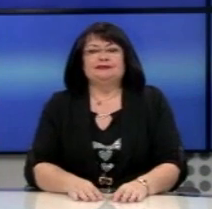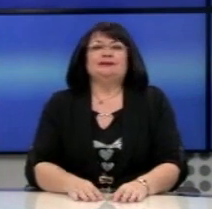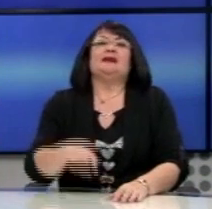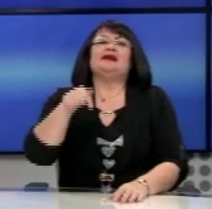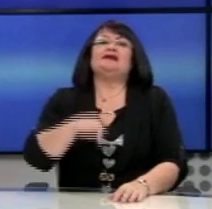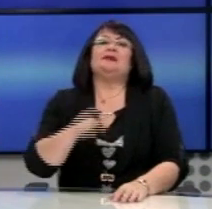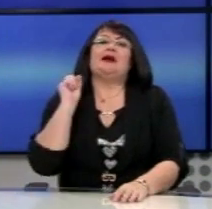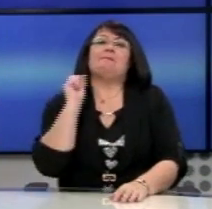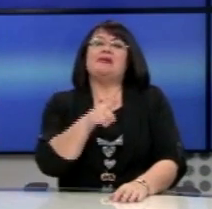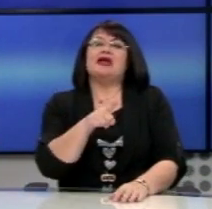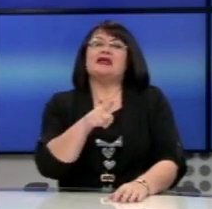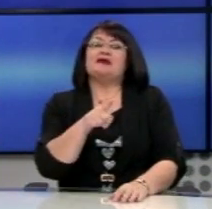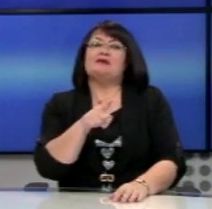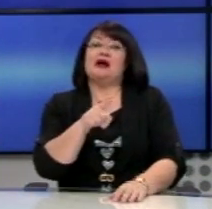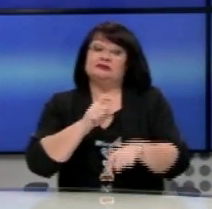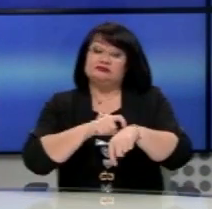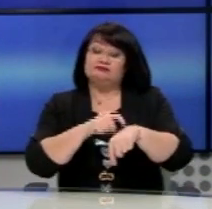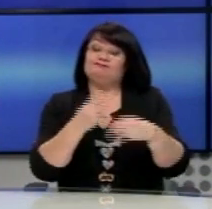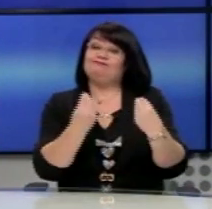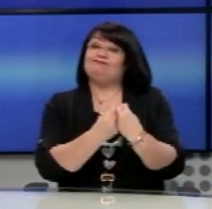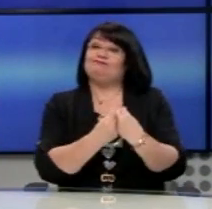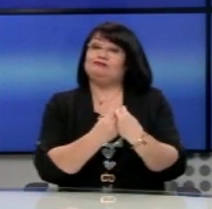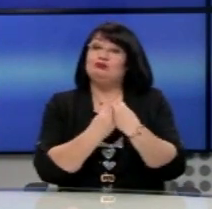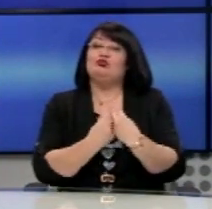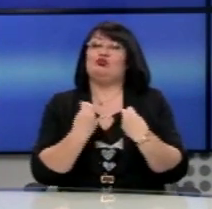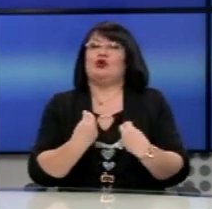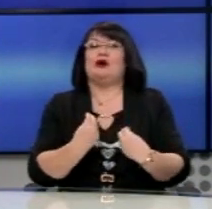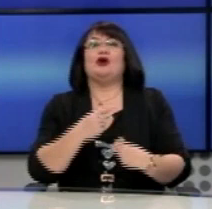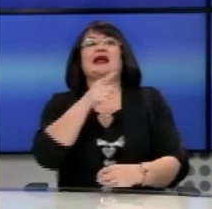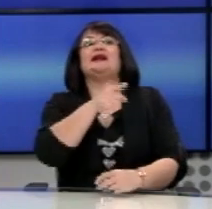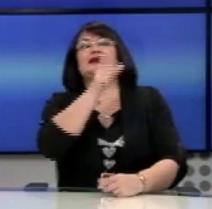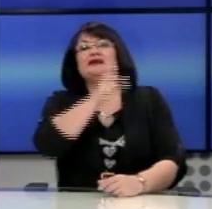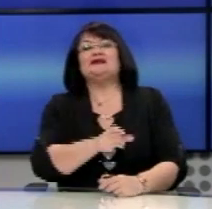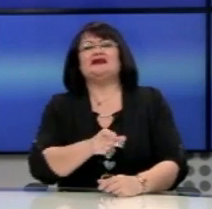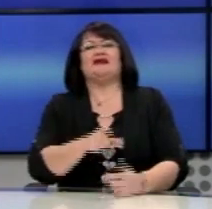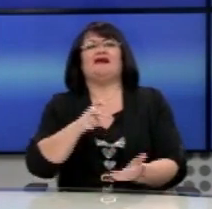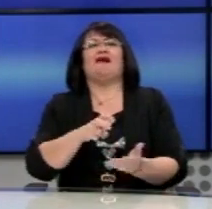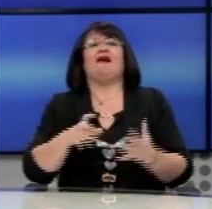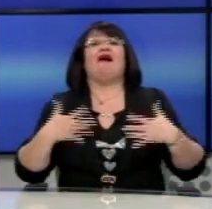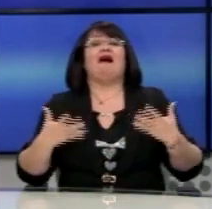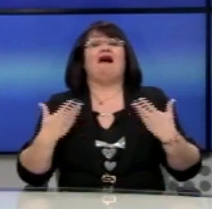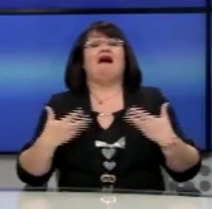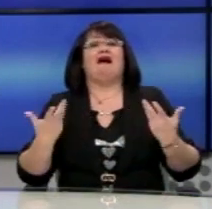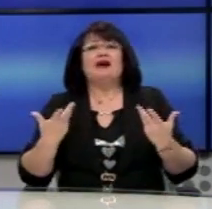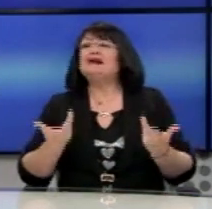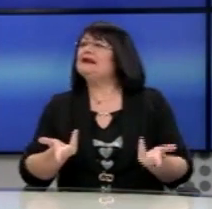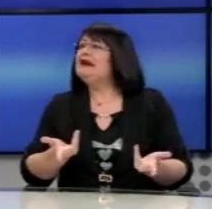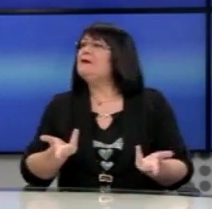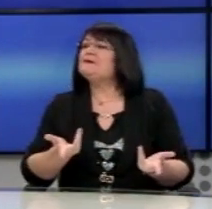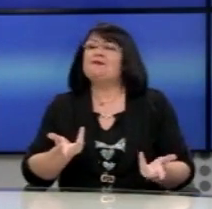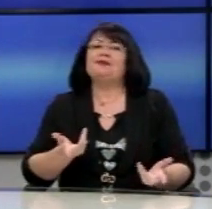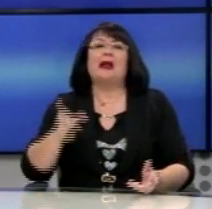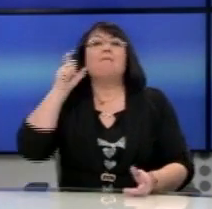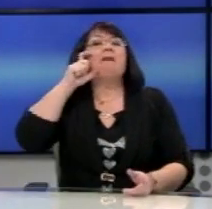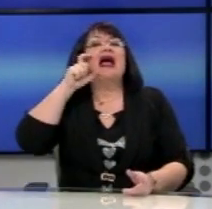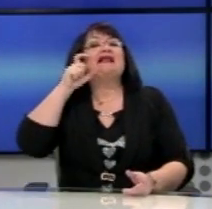το μήνυμα είναι περισσότερο επίκαιρο από τότε. Βγήκατε για παράδειγμα και πανηγυρίσατε όλοι σας για την